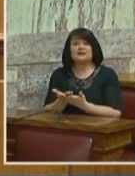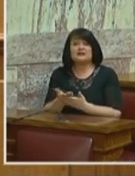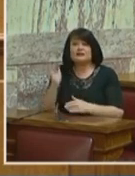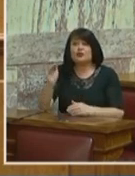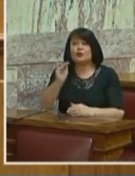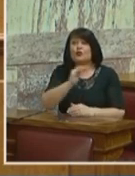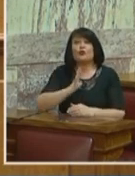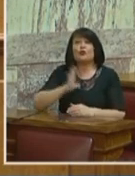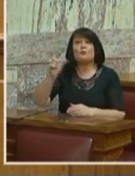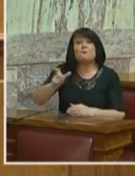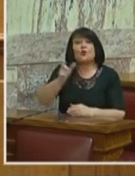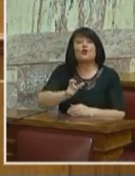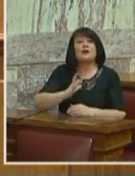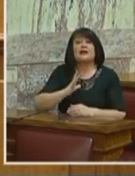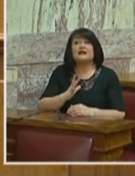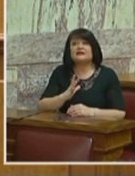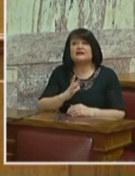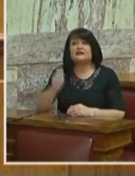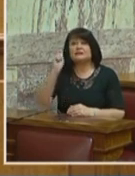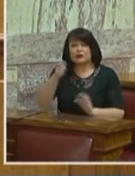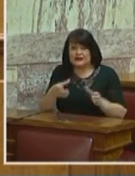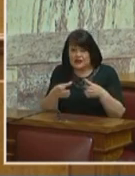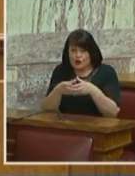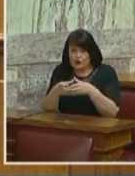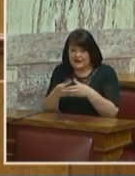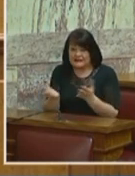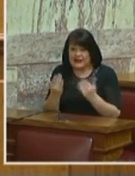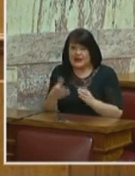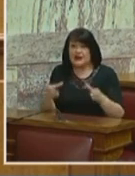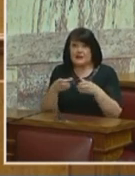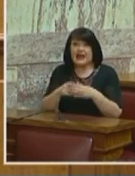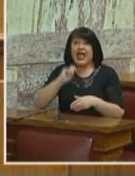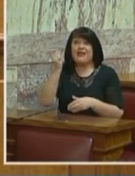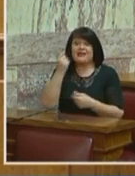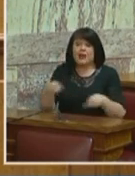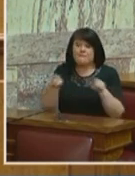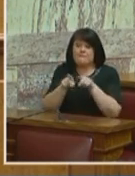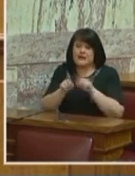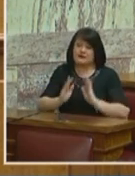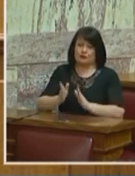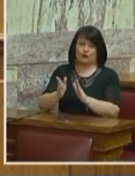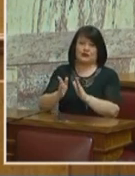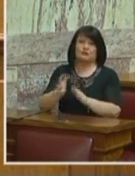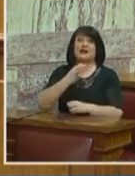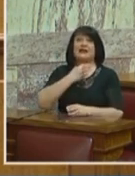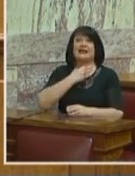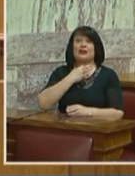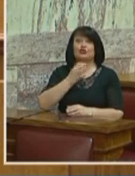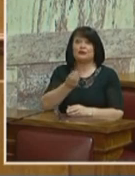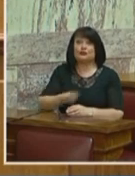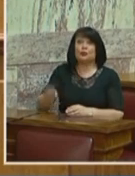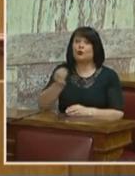από τους πολίτες κομματική συστράτευση, αλλά εθνική συμπόρευση. Χρειαζόμαστε σήμερα περισσότερο παρά